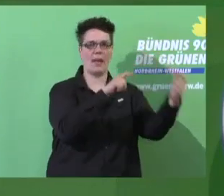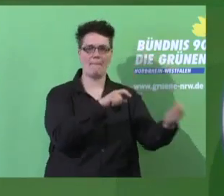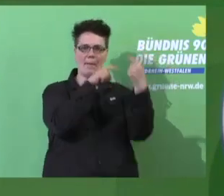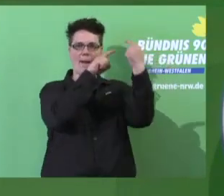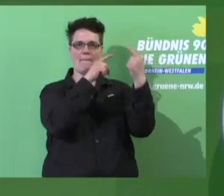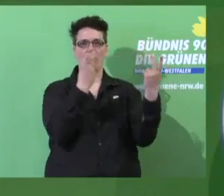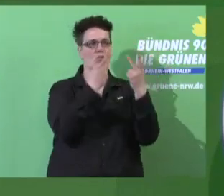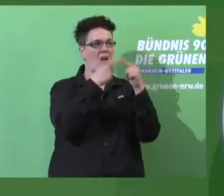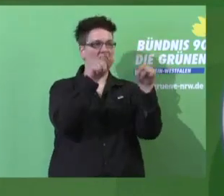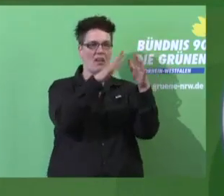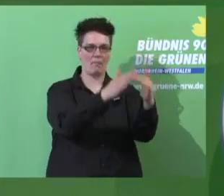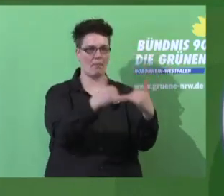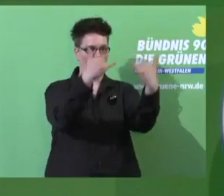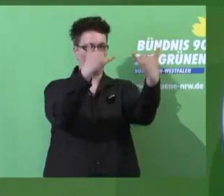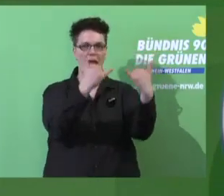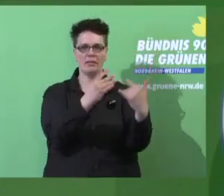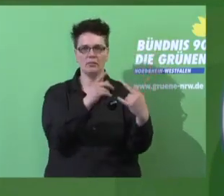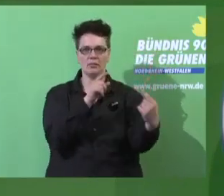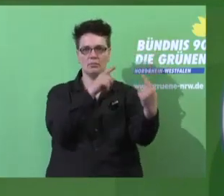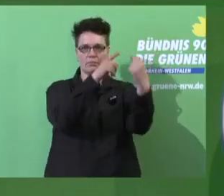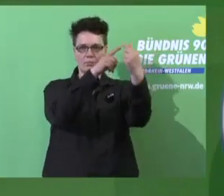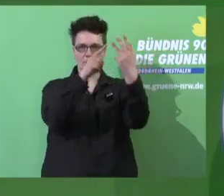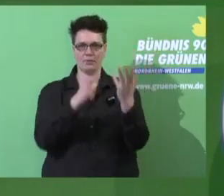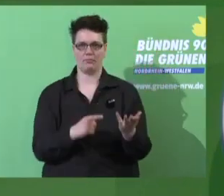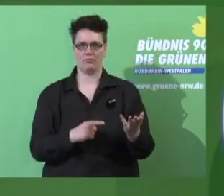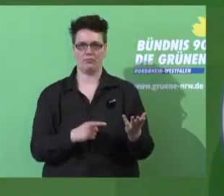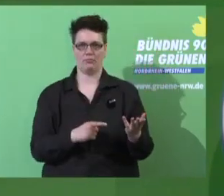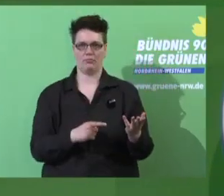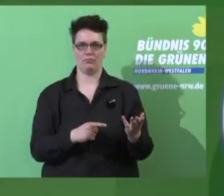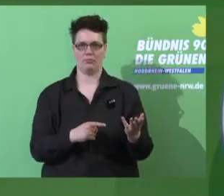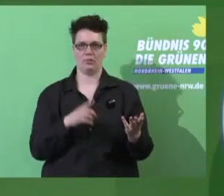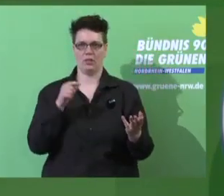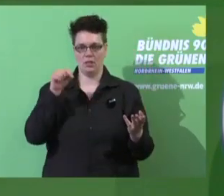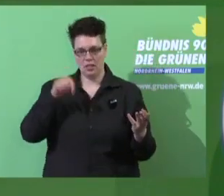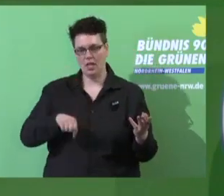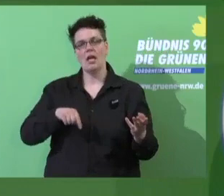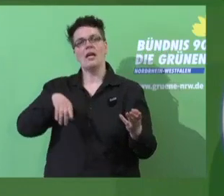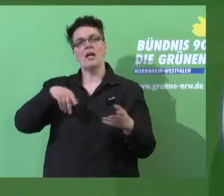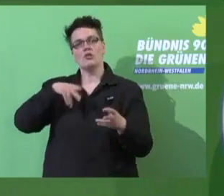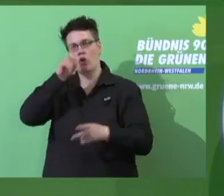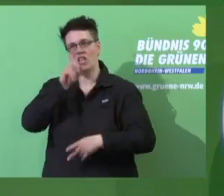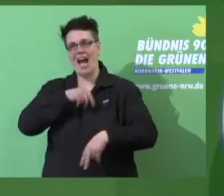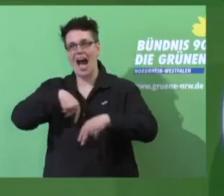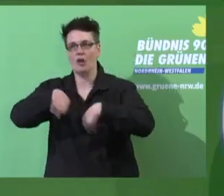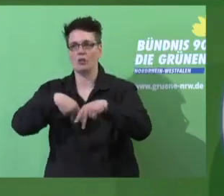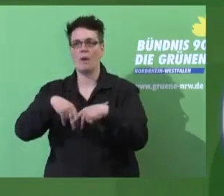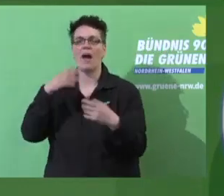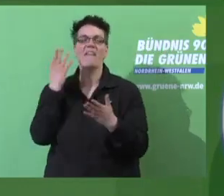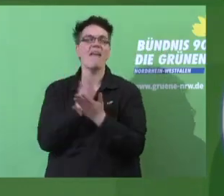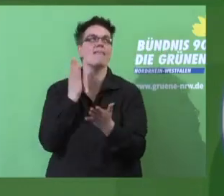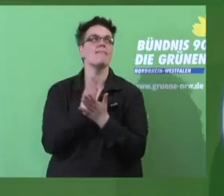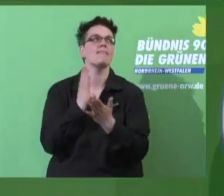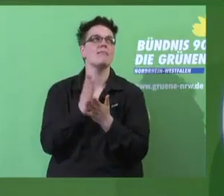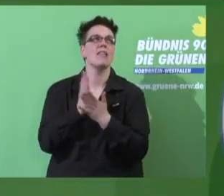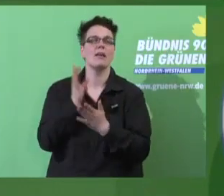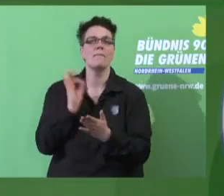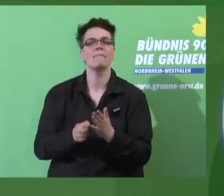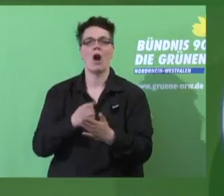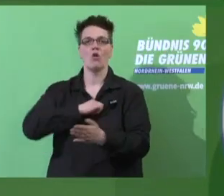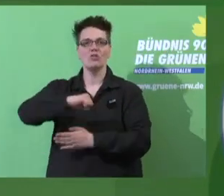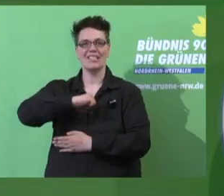Parlament sind, nämlich endlich 120 auf deutschen Autobahnen. Es kann doch nicht sein, dass